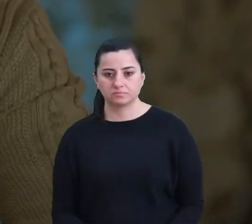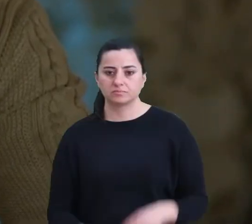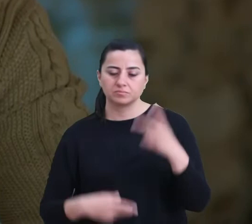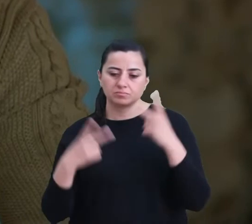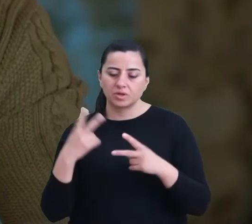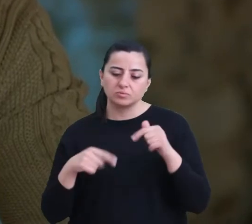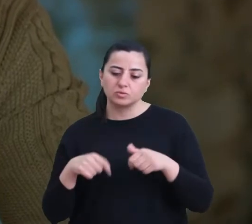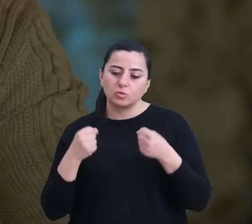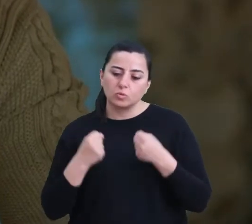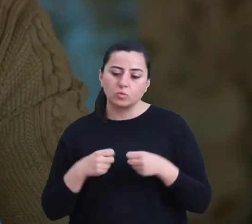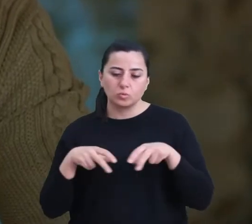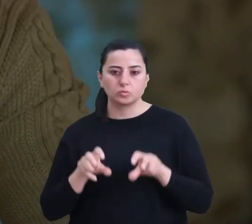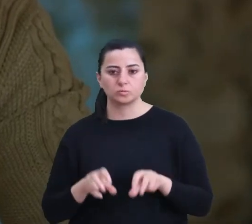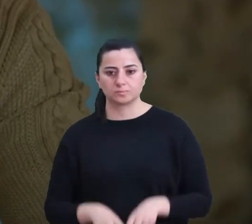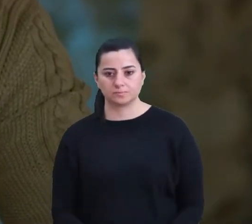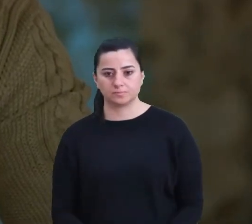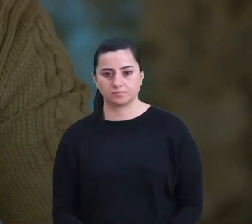Bazen böyle oturup